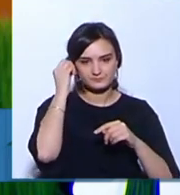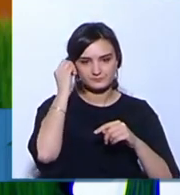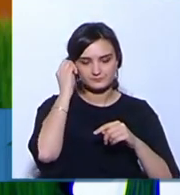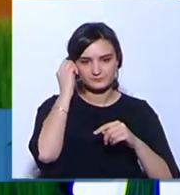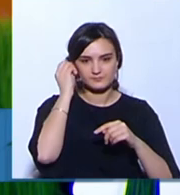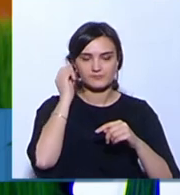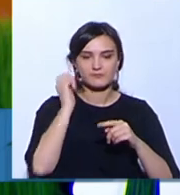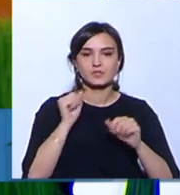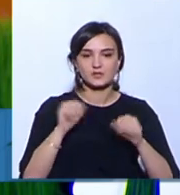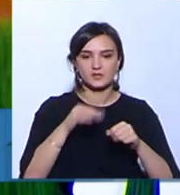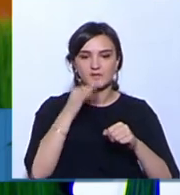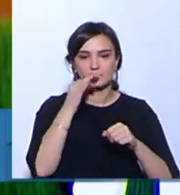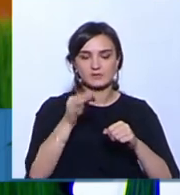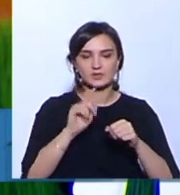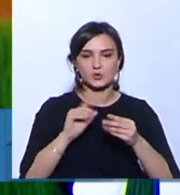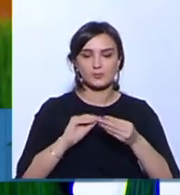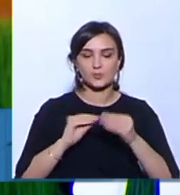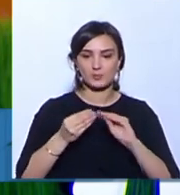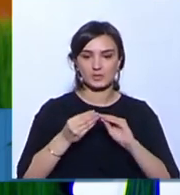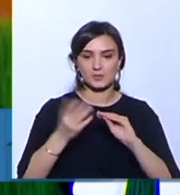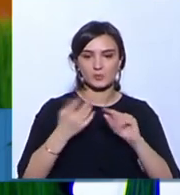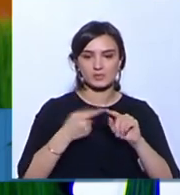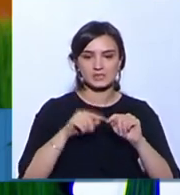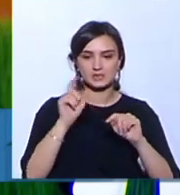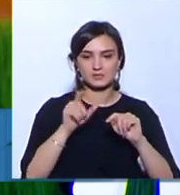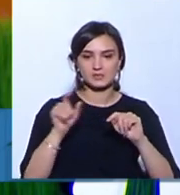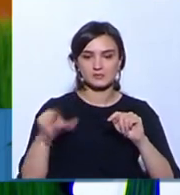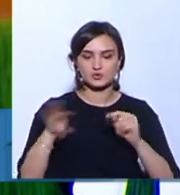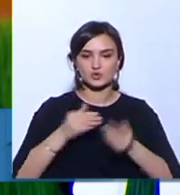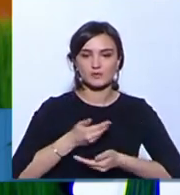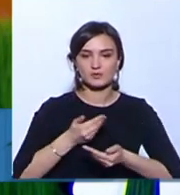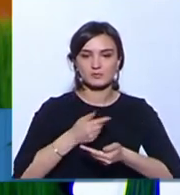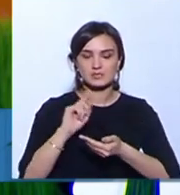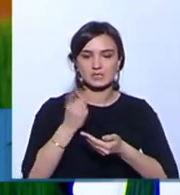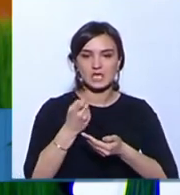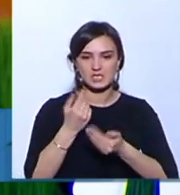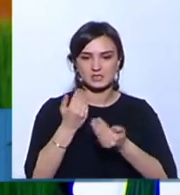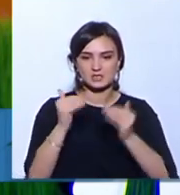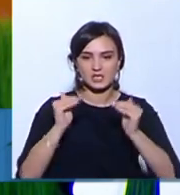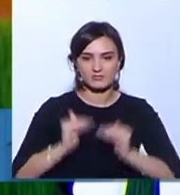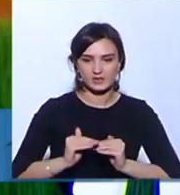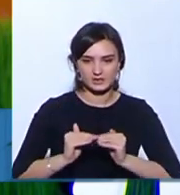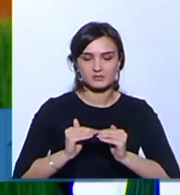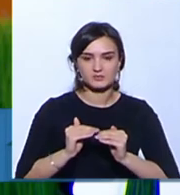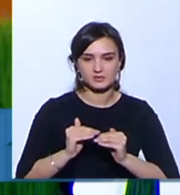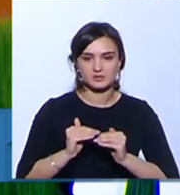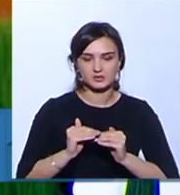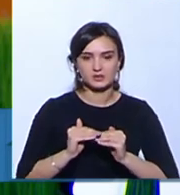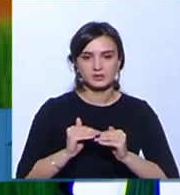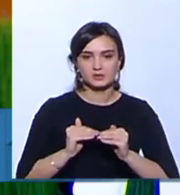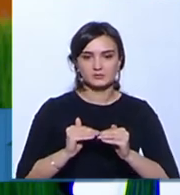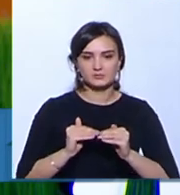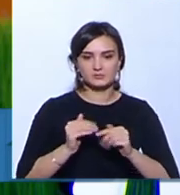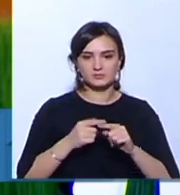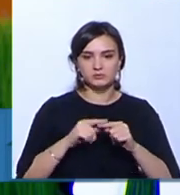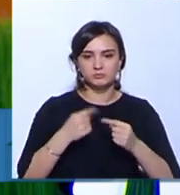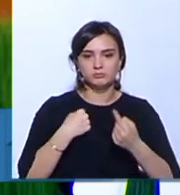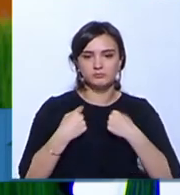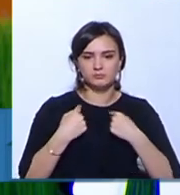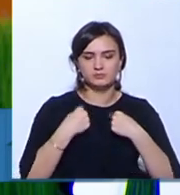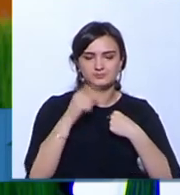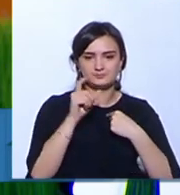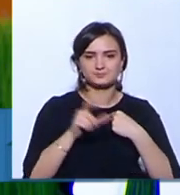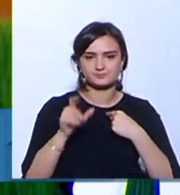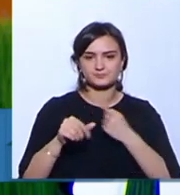შეგვიძლია საზოგადოებას ვუთხრათ, რომ პრობლემა, რომელიც ადამიანების ცხოვრების ხარის მკვეთრად აქვეითებდა, ასე არ არის გაბატონვალი, რომელიც ტანჯავდა